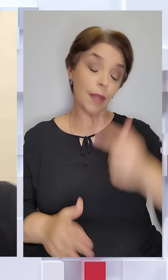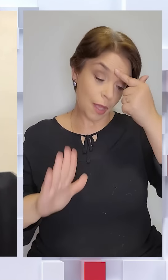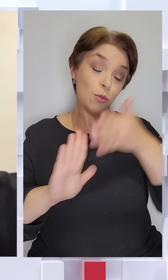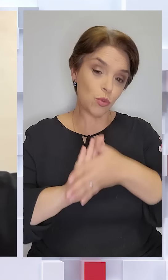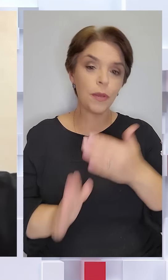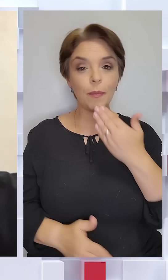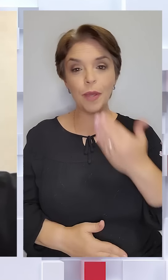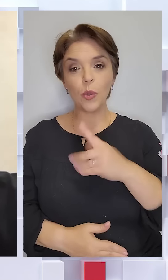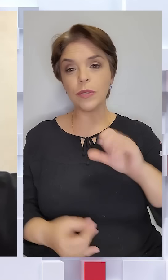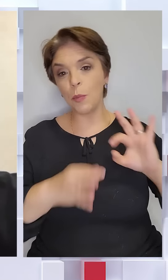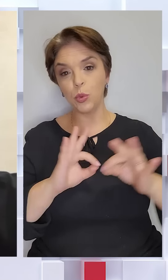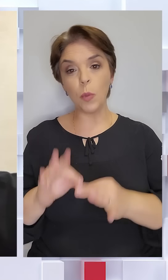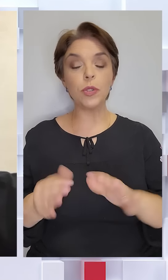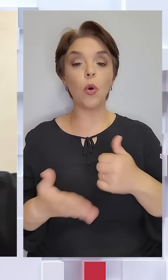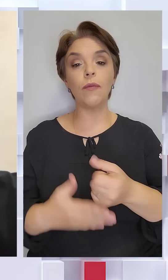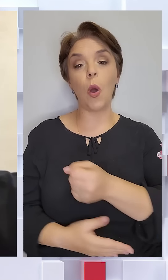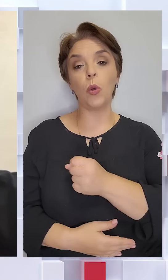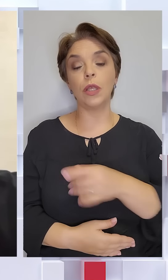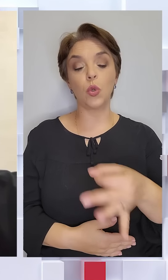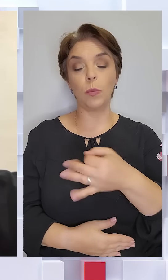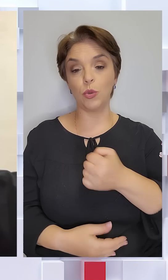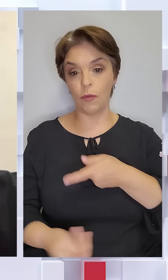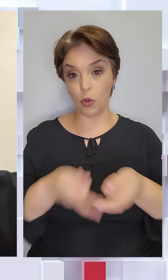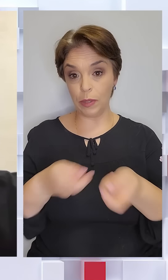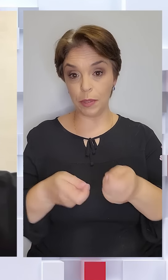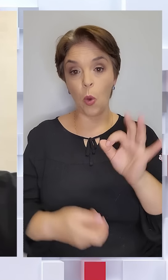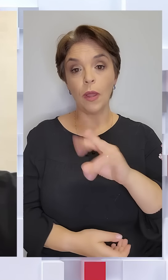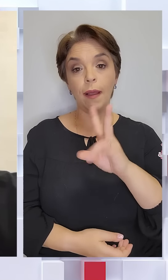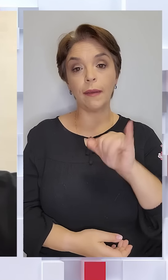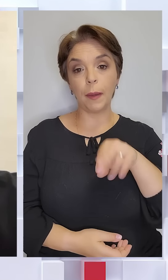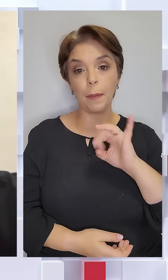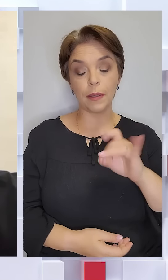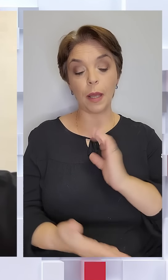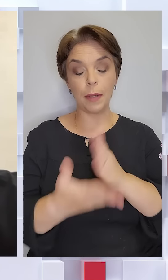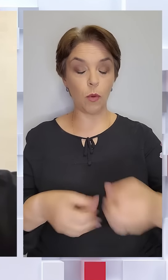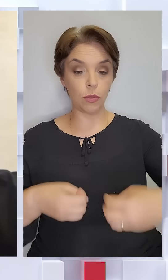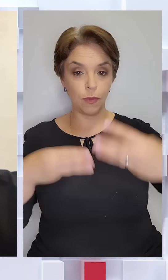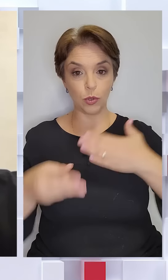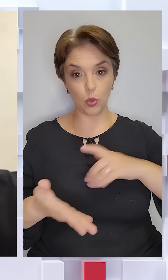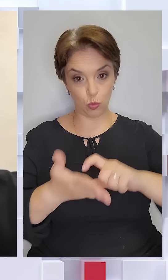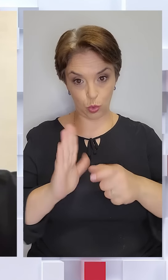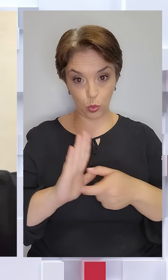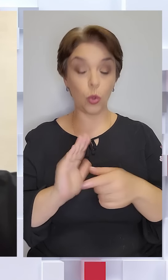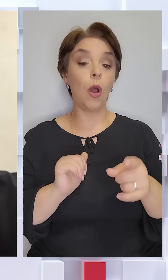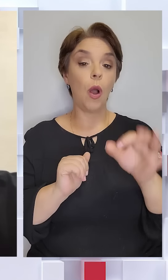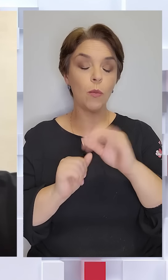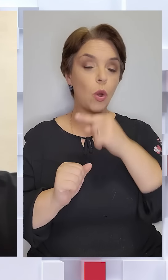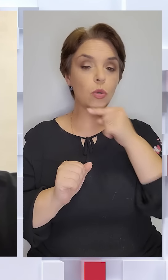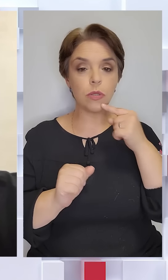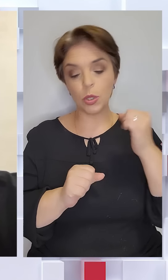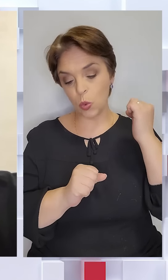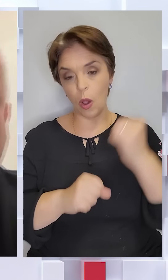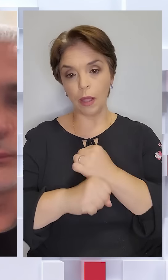Зрозуміло. Дякую вам за подробиці. Голова Одеської обласної військової адміністрації Олег Кіпер на прямому зв'язку зі студією ТСН про